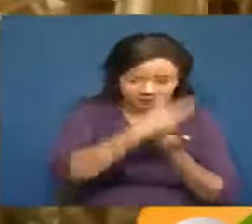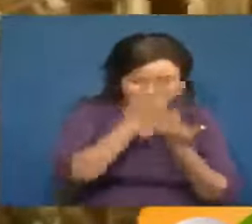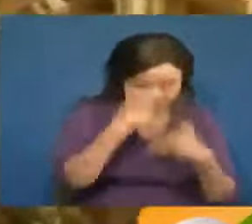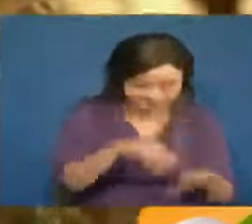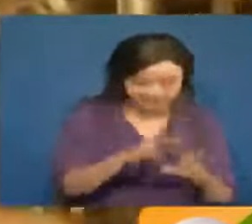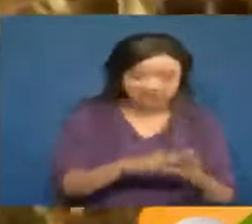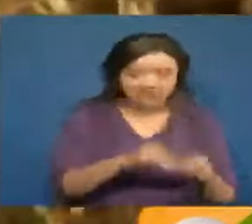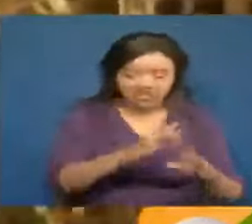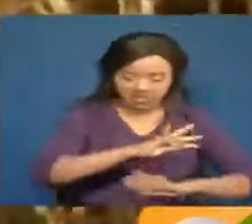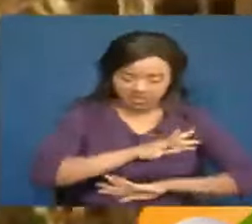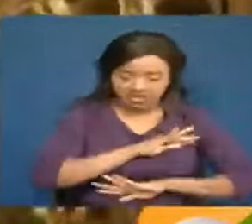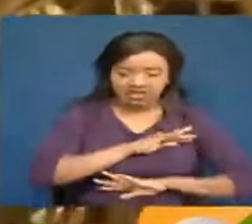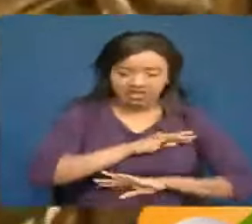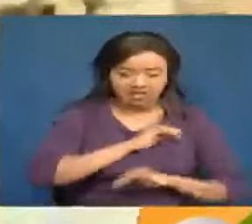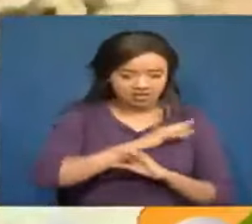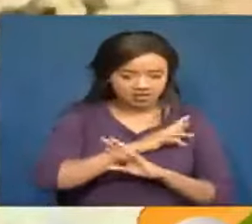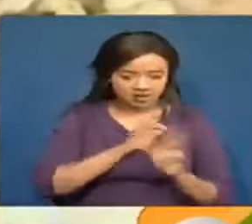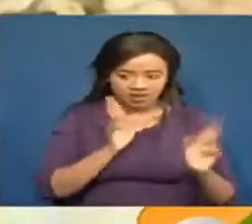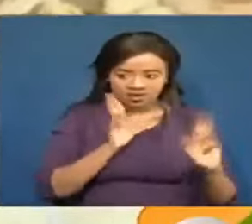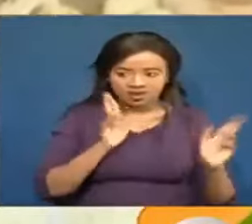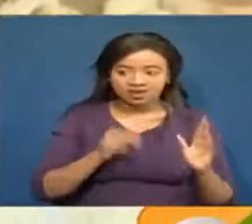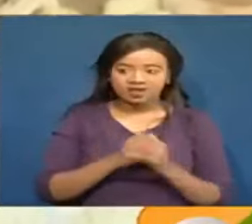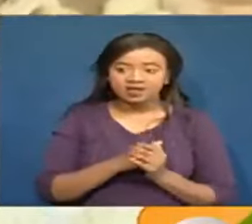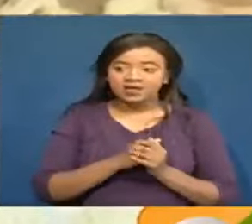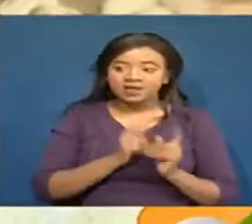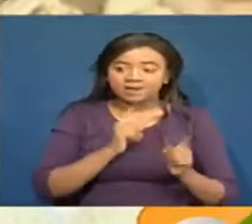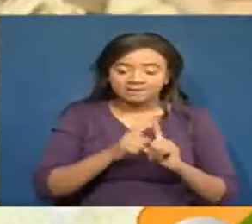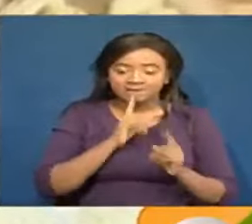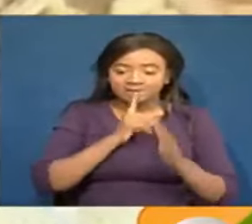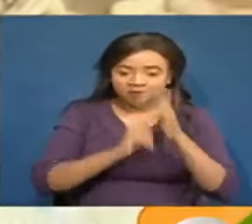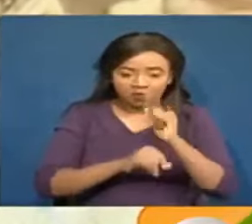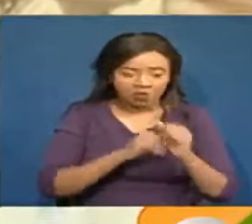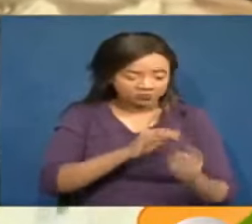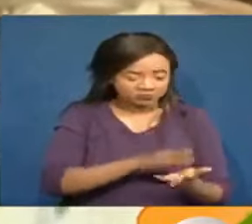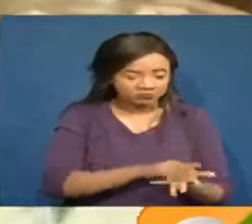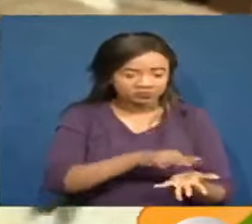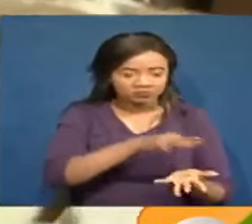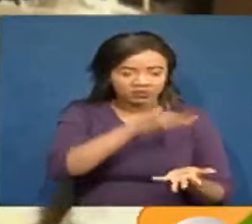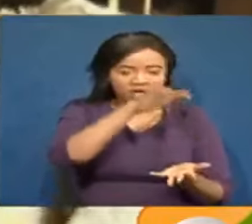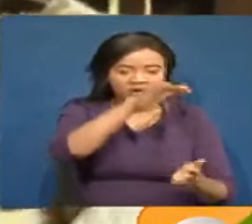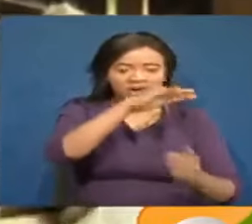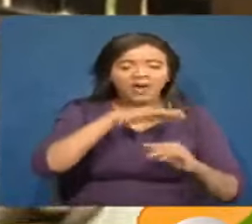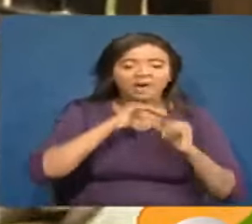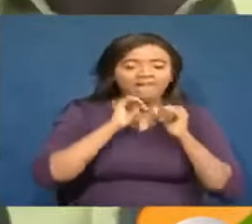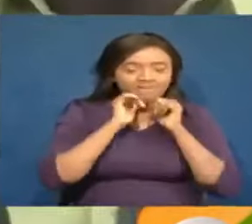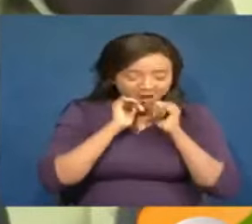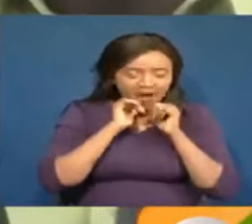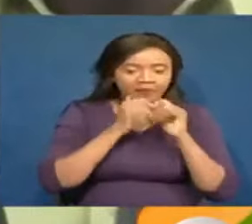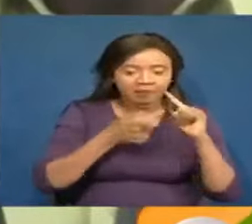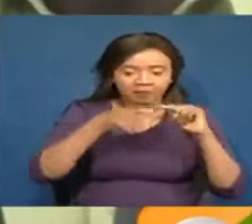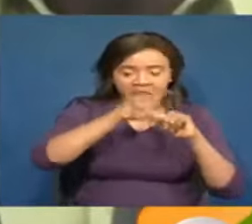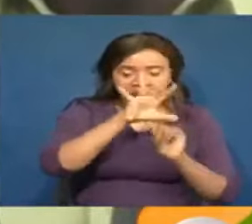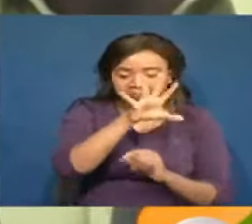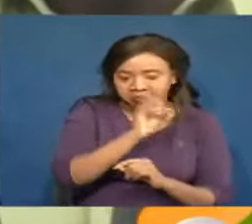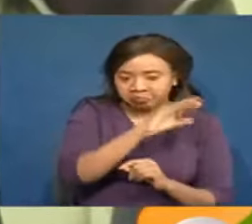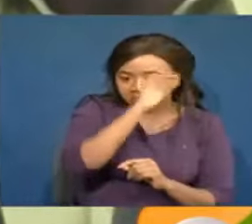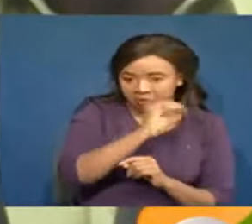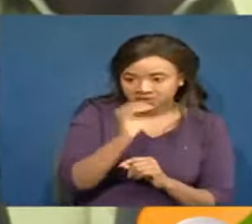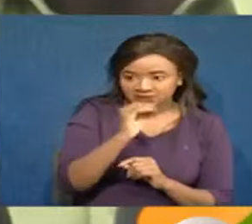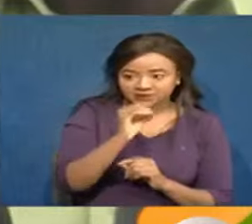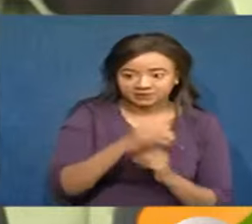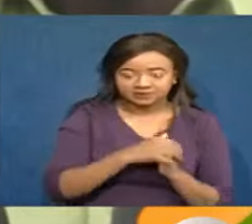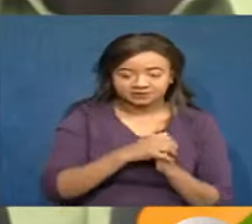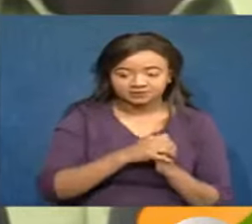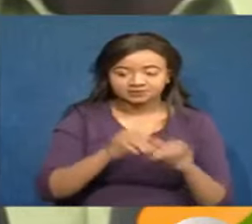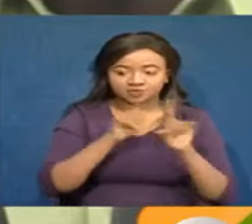Nzoia ikithibitisha bidii ya wakulima hao, ikisema kuwa idadi ya mavuno itaongezeka kwa 50%. Tarajia bumper harvest